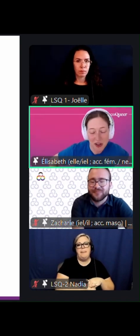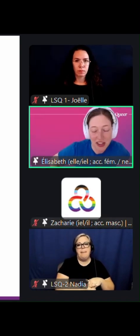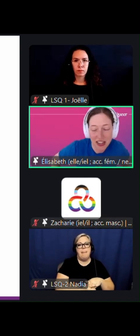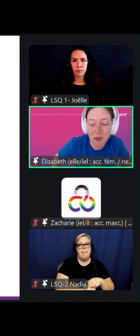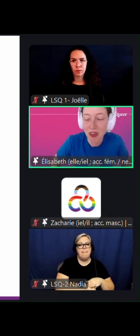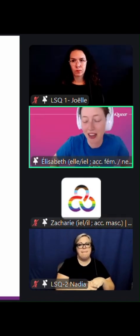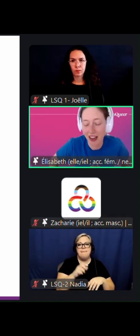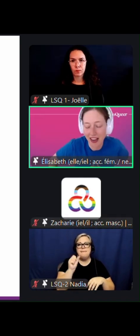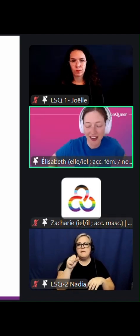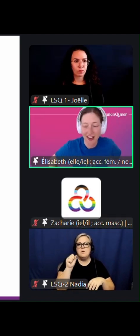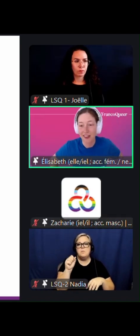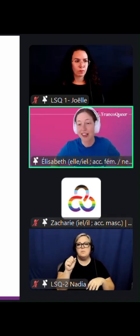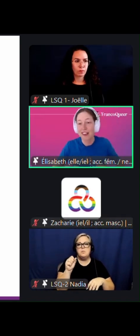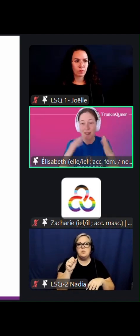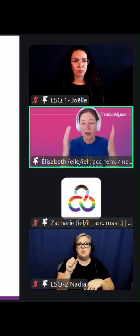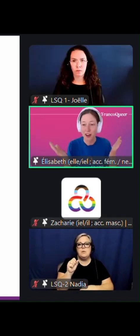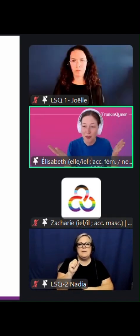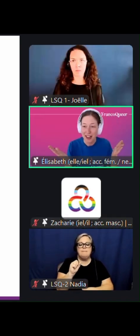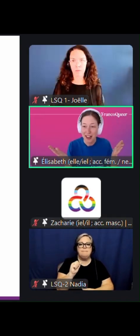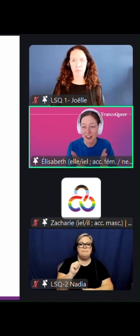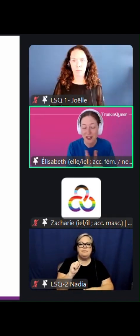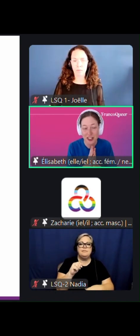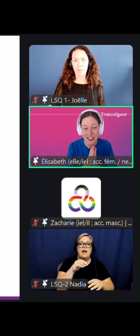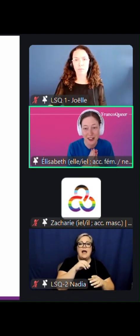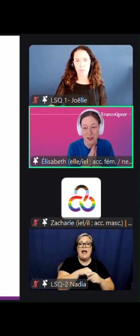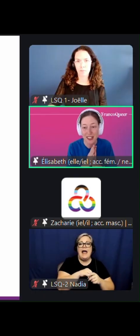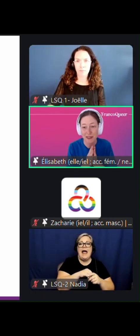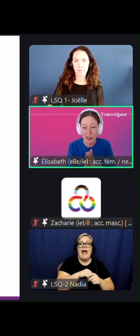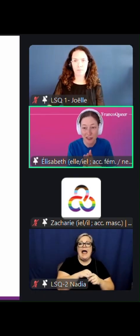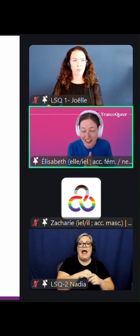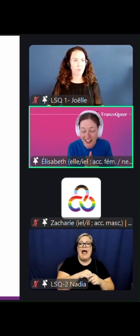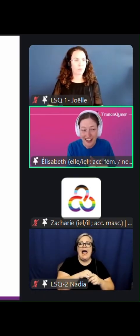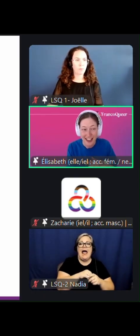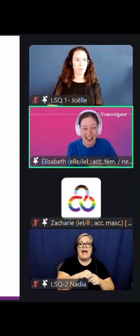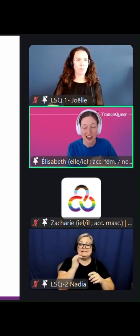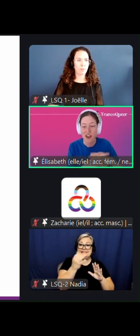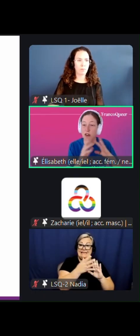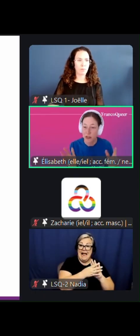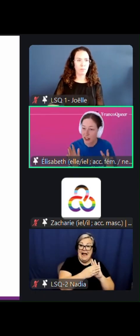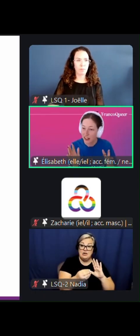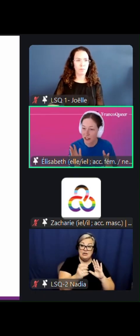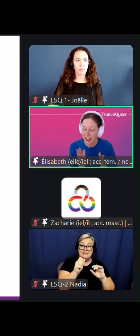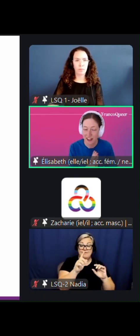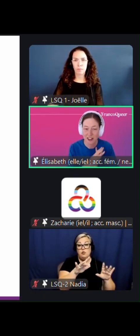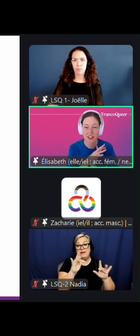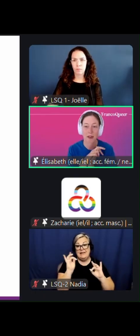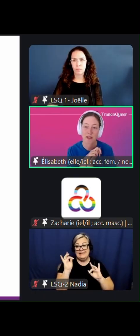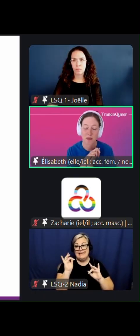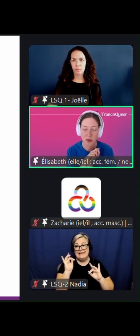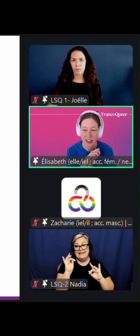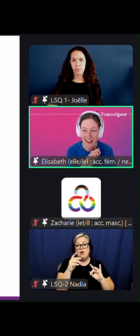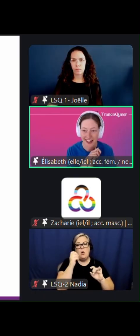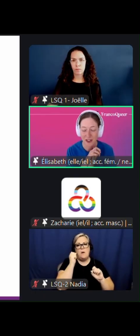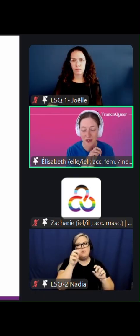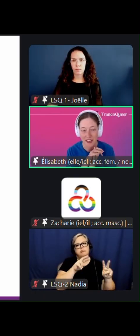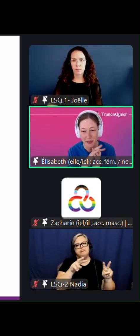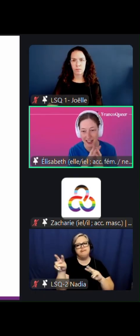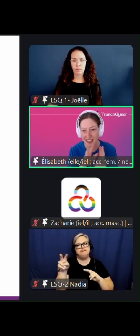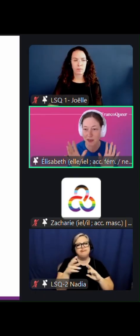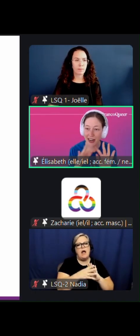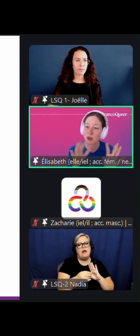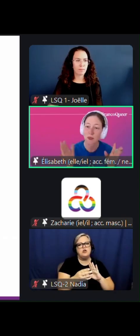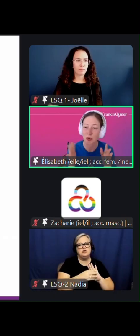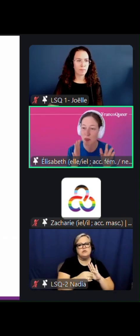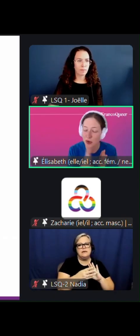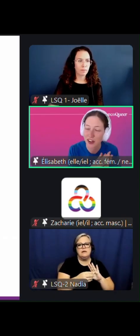Oui, absolument. Et puis, évidemment, le webinaire est enregistré, donc si vous devez quitter, on va vous en renvoyer l'enregistrement. Vous pourrez le